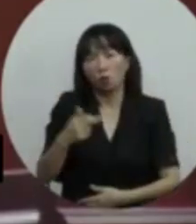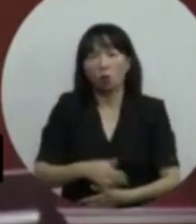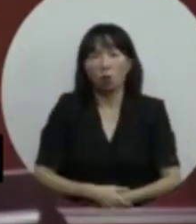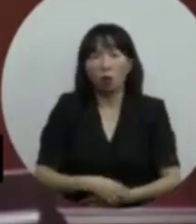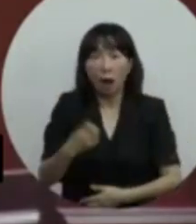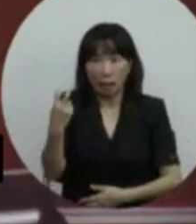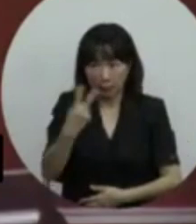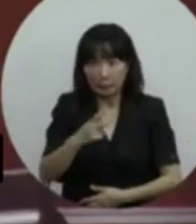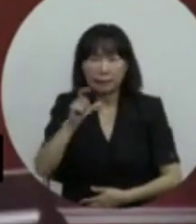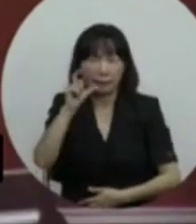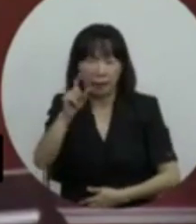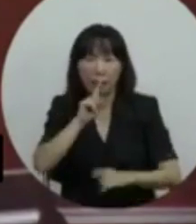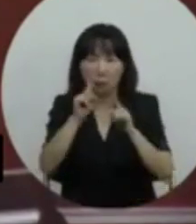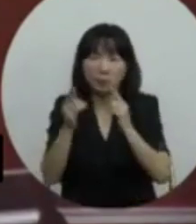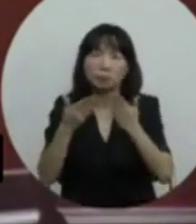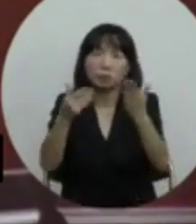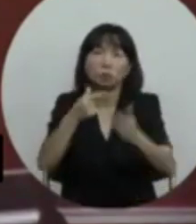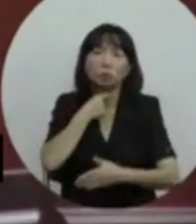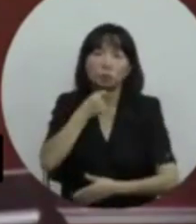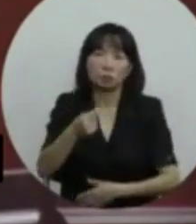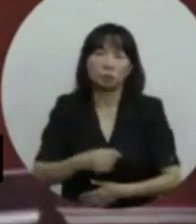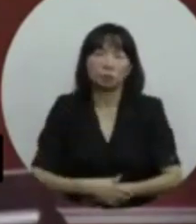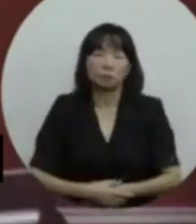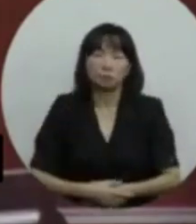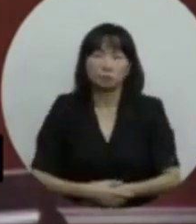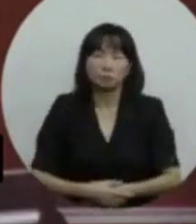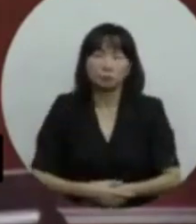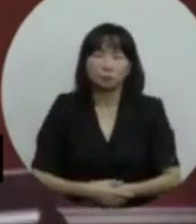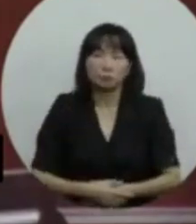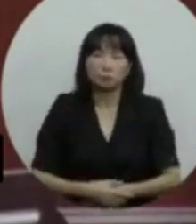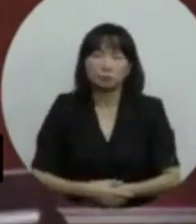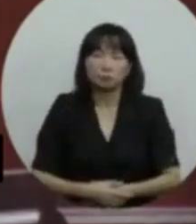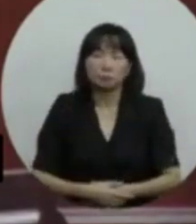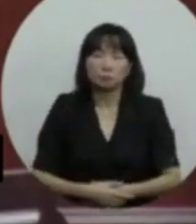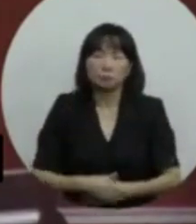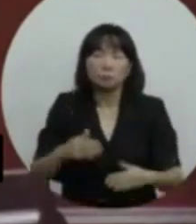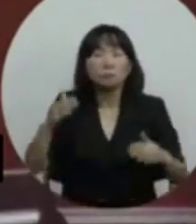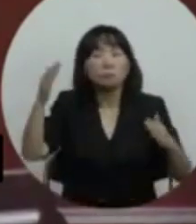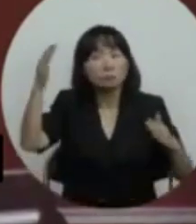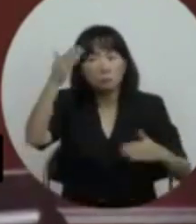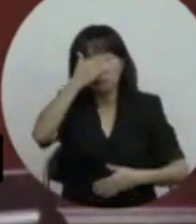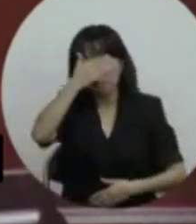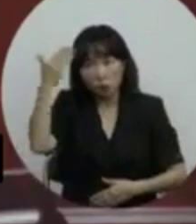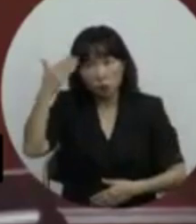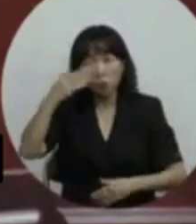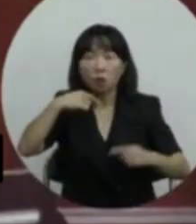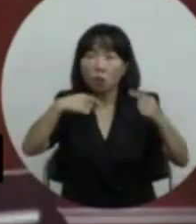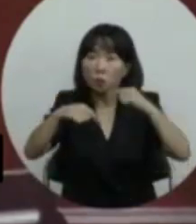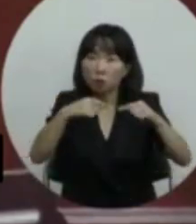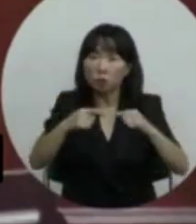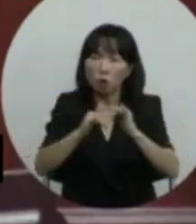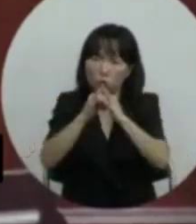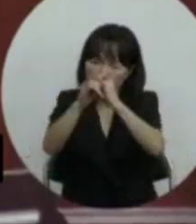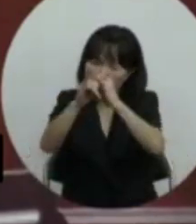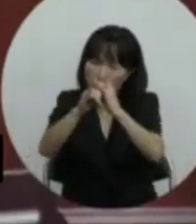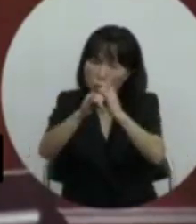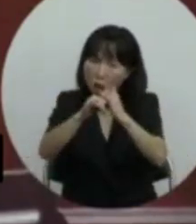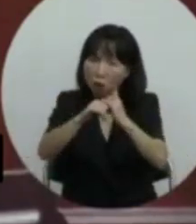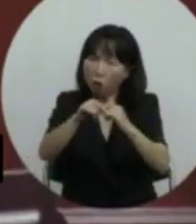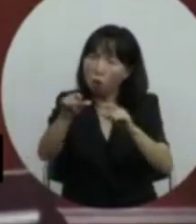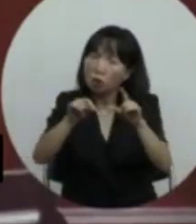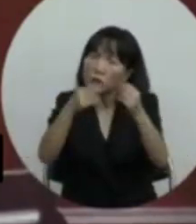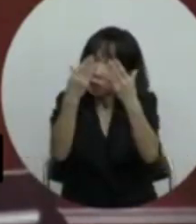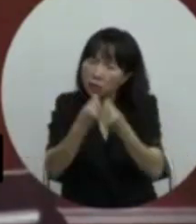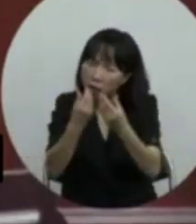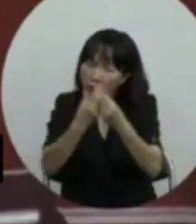다시금 강조하고 싶습니다. 지자체 청년 정책 우수 사례들을 찾아보니 각